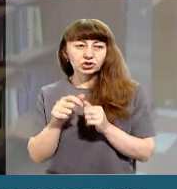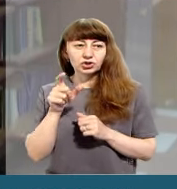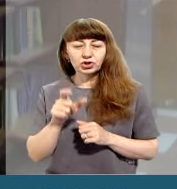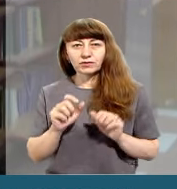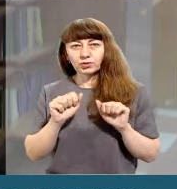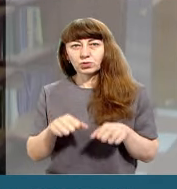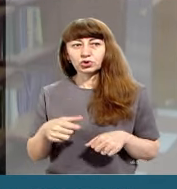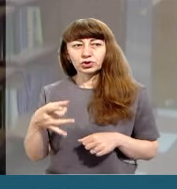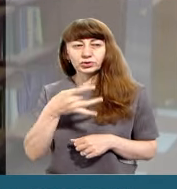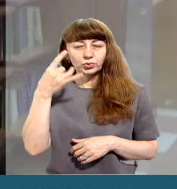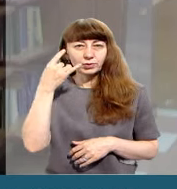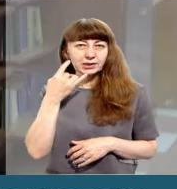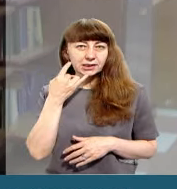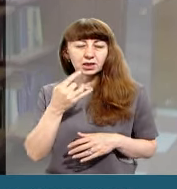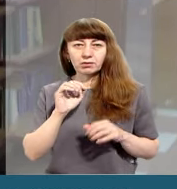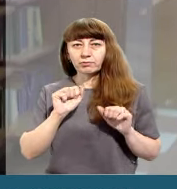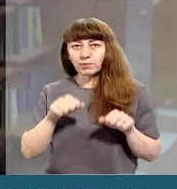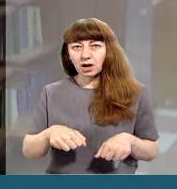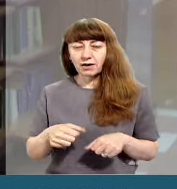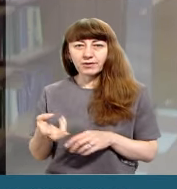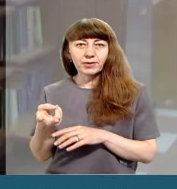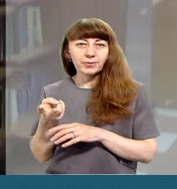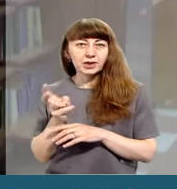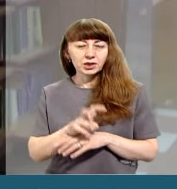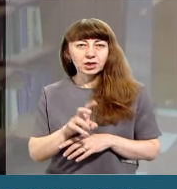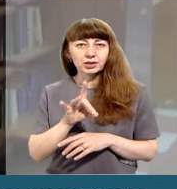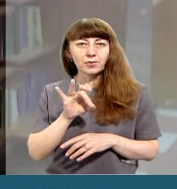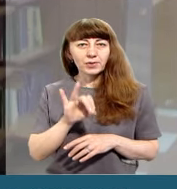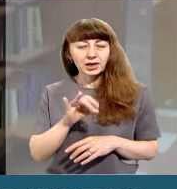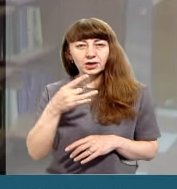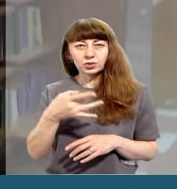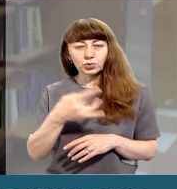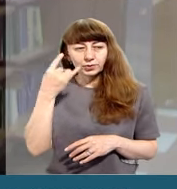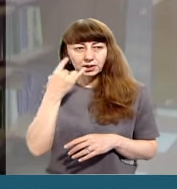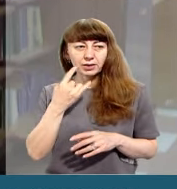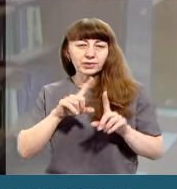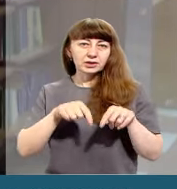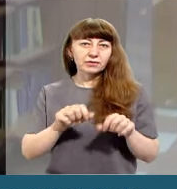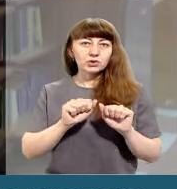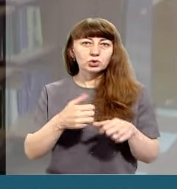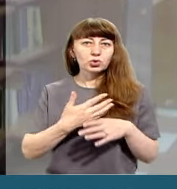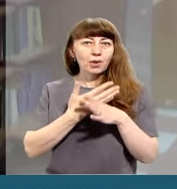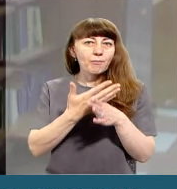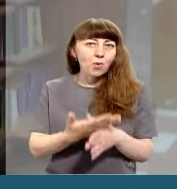гражданин республики вправе вполне обратиться в Ассамблею народа Казахстана, предоставить свои возможности как волонтера, либо предъявить свои